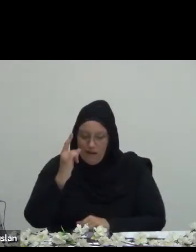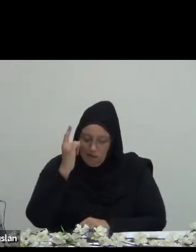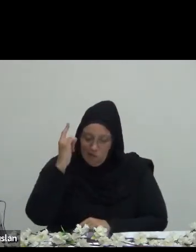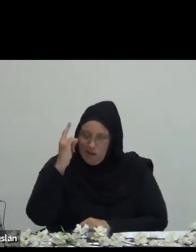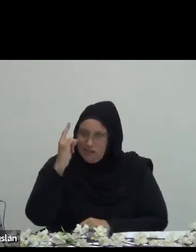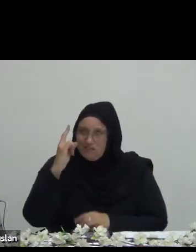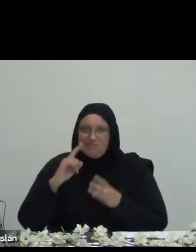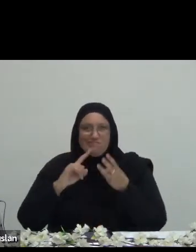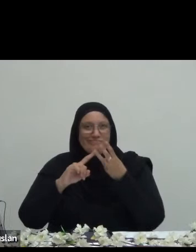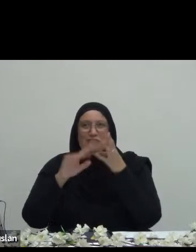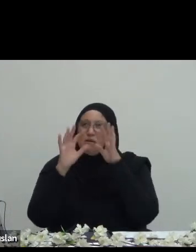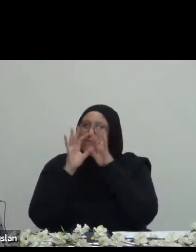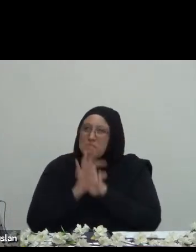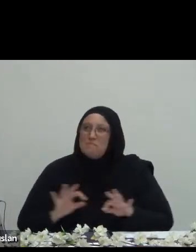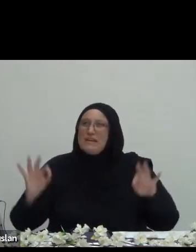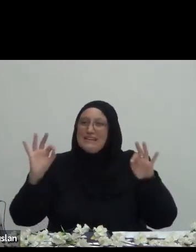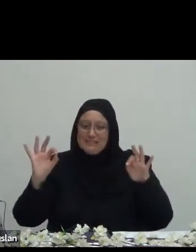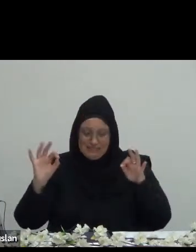له